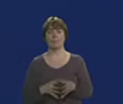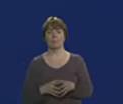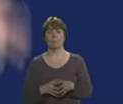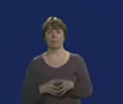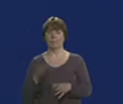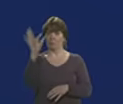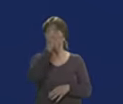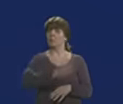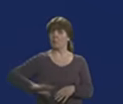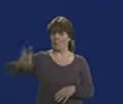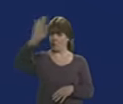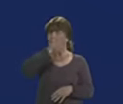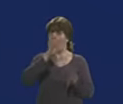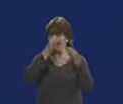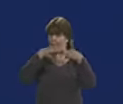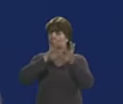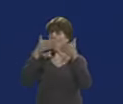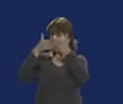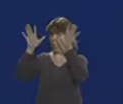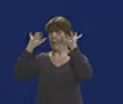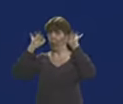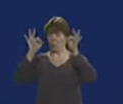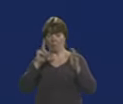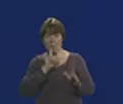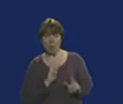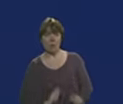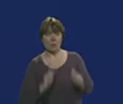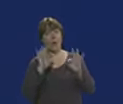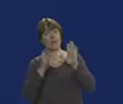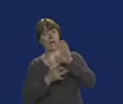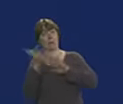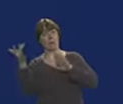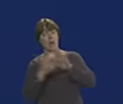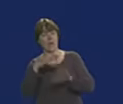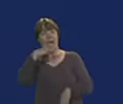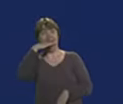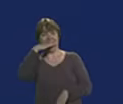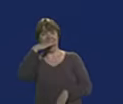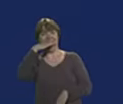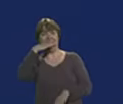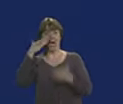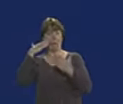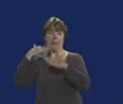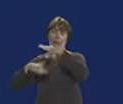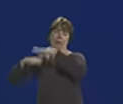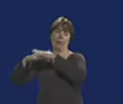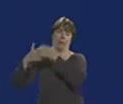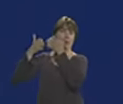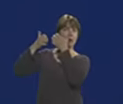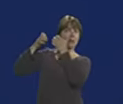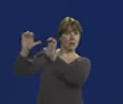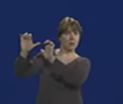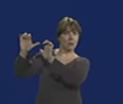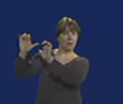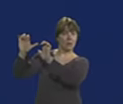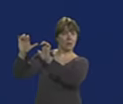la France est un pays ouvert, elle doit le rester. Mais regardez que le problème de l'immigration se pose. Si vous ne limitez pas l'immigration, vous ne ferez